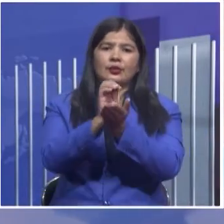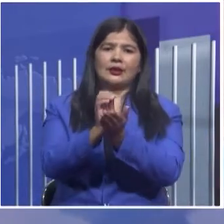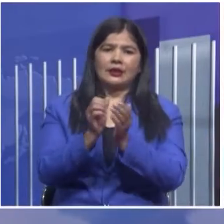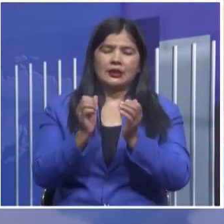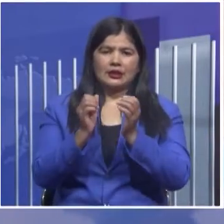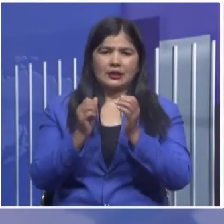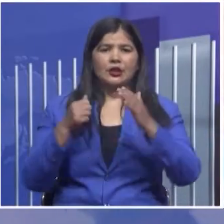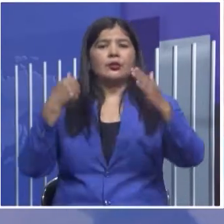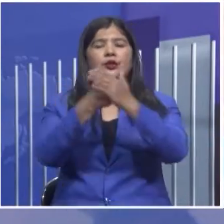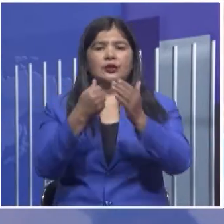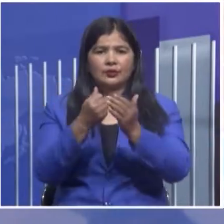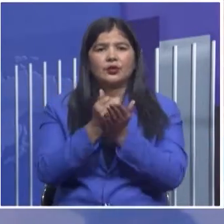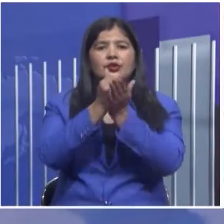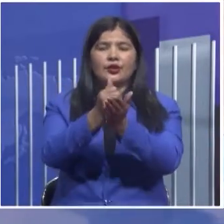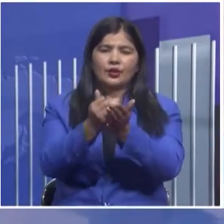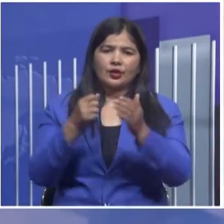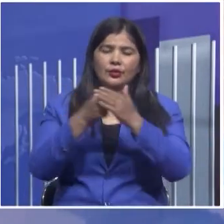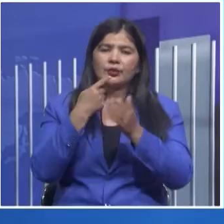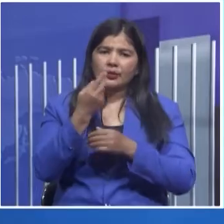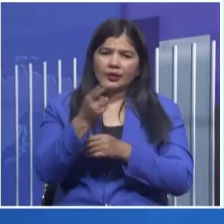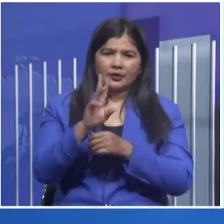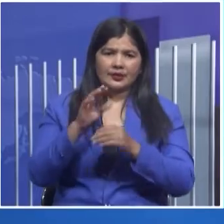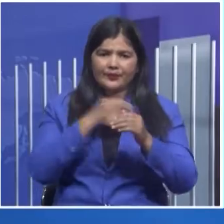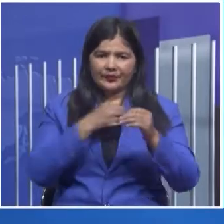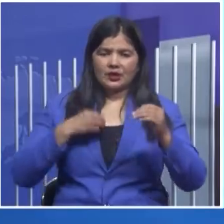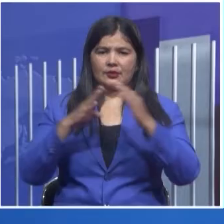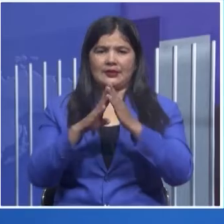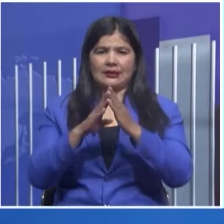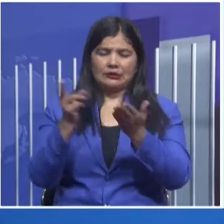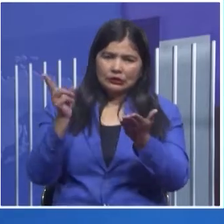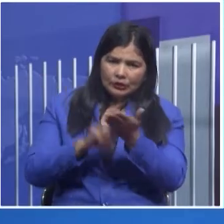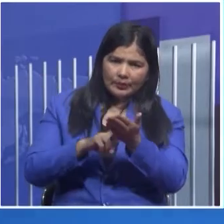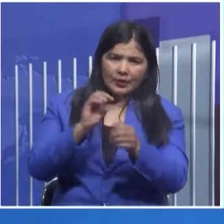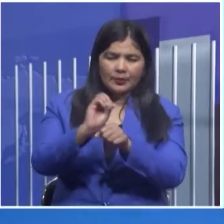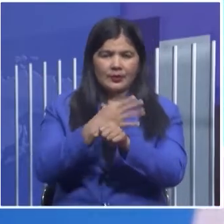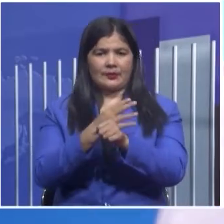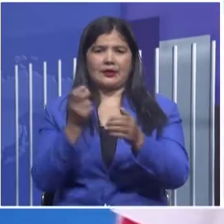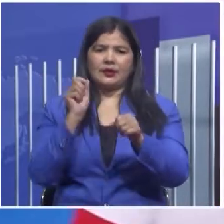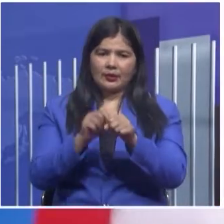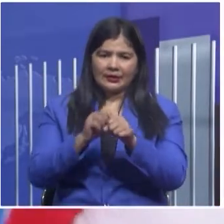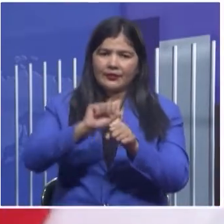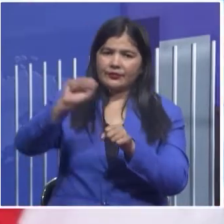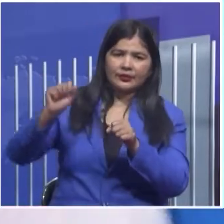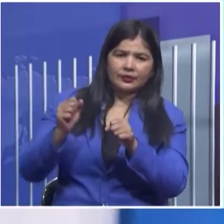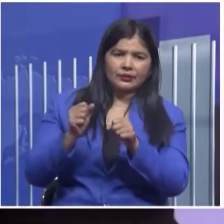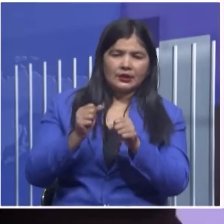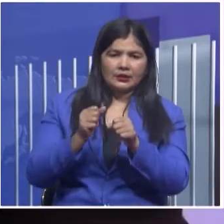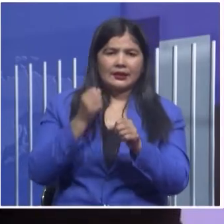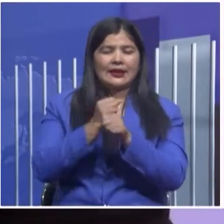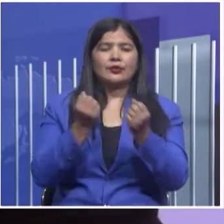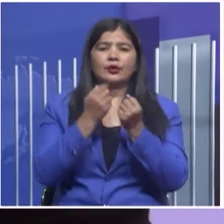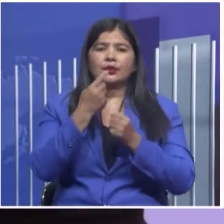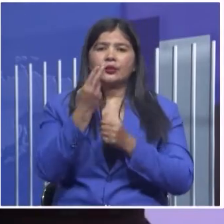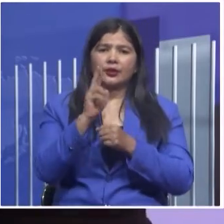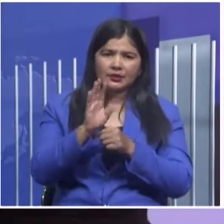मिल्ने बताउनुभयो। उहाँले अस्पतालको सेवा थप प्रभावकारी बनाउन आफूहरू लागि परेको बताउनुभयो।